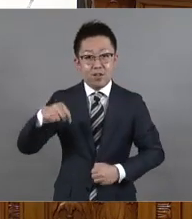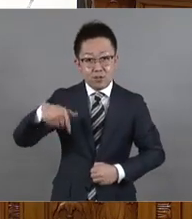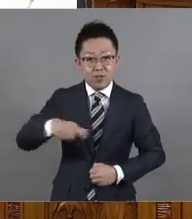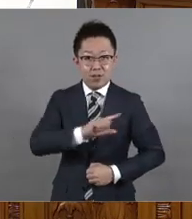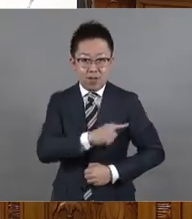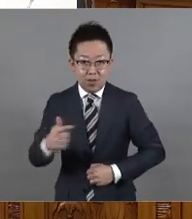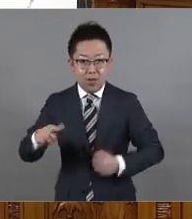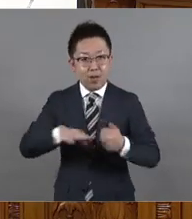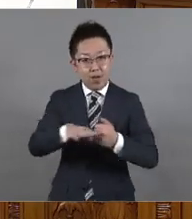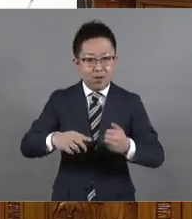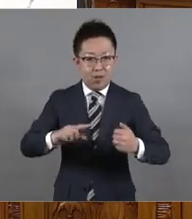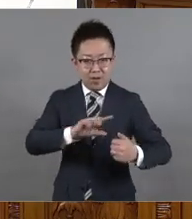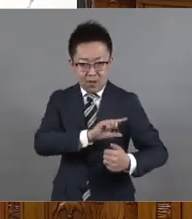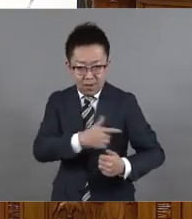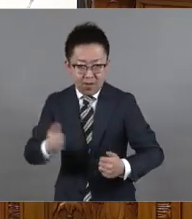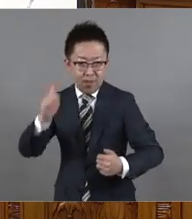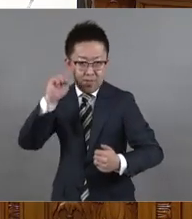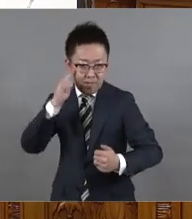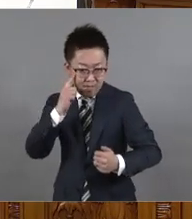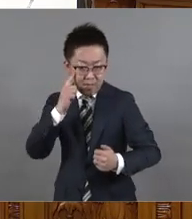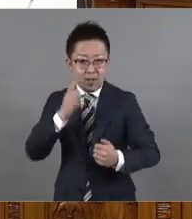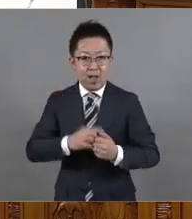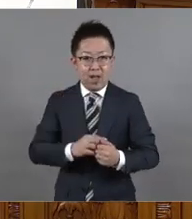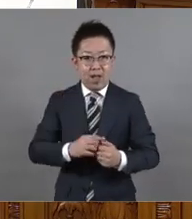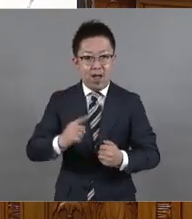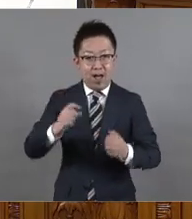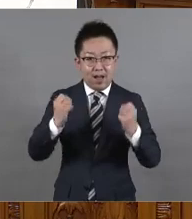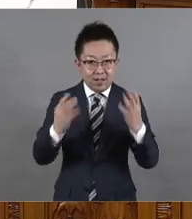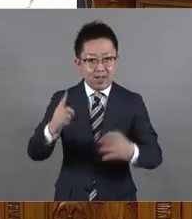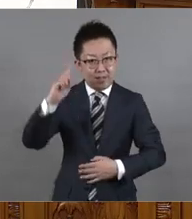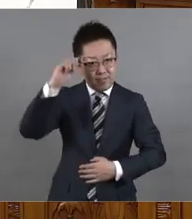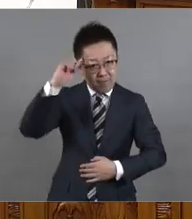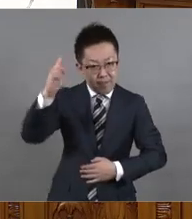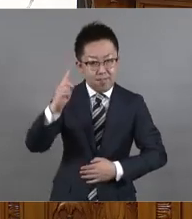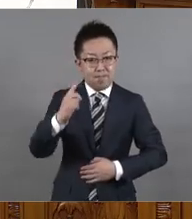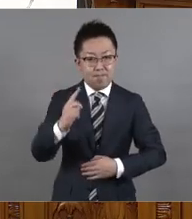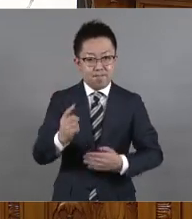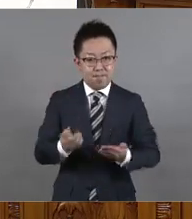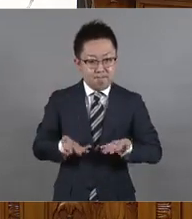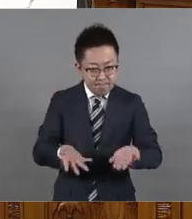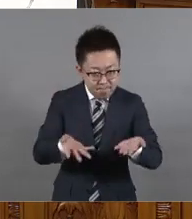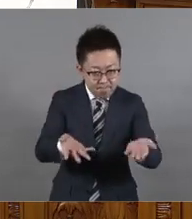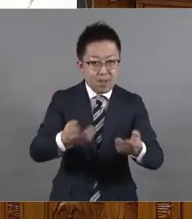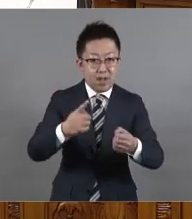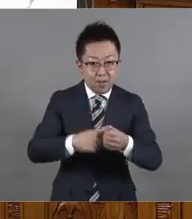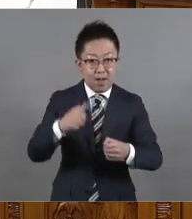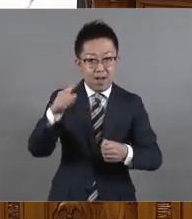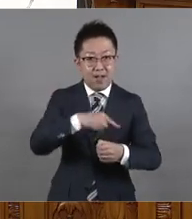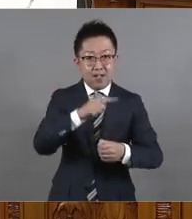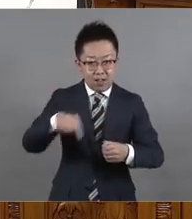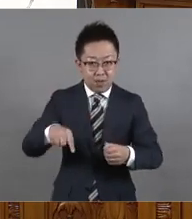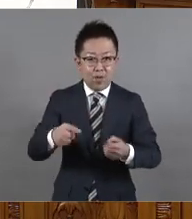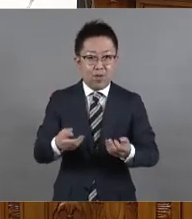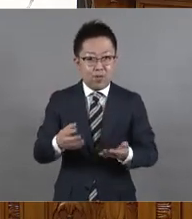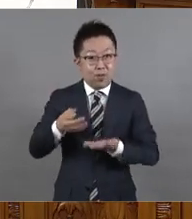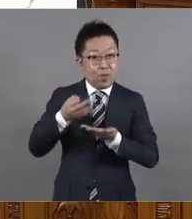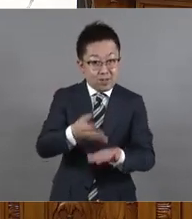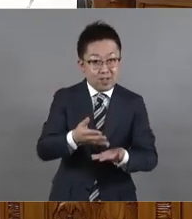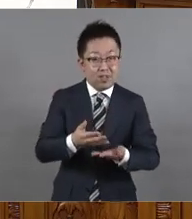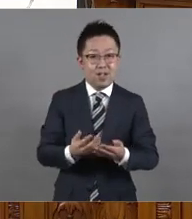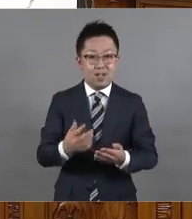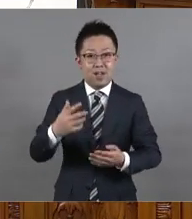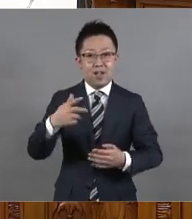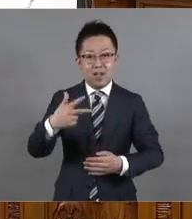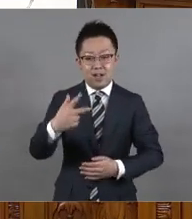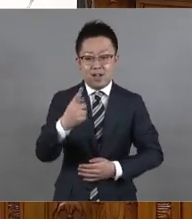たような人材の能力発走が存分に発揮されるよう人への投資まさにヒューマンニューディール